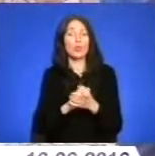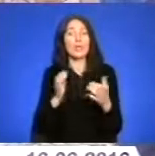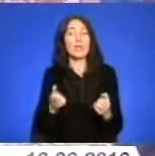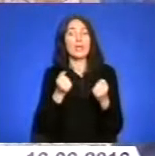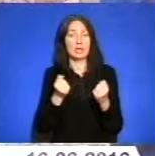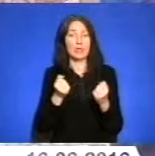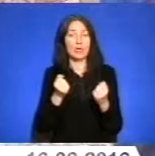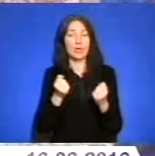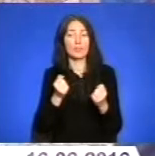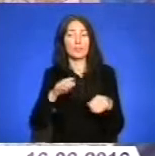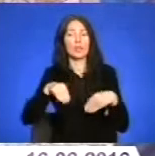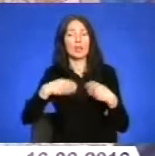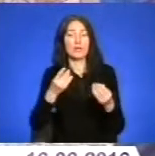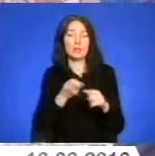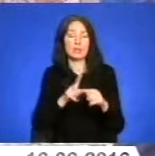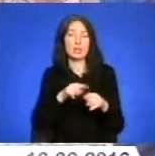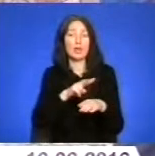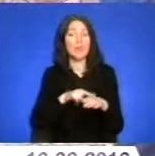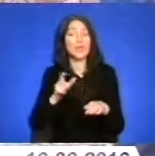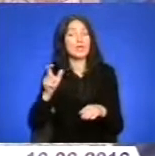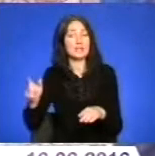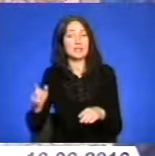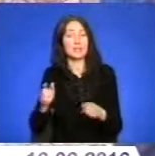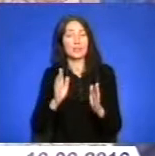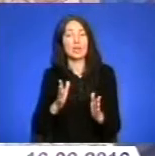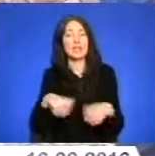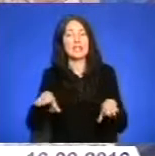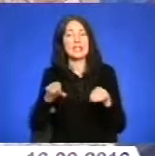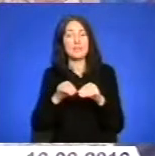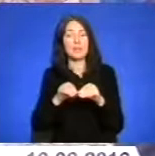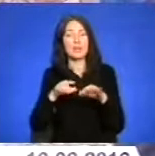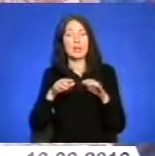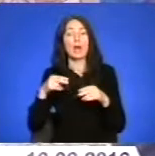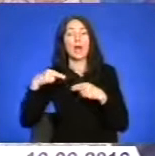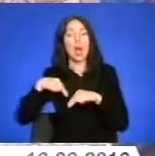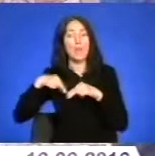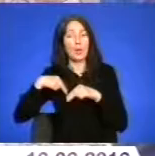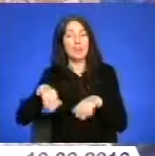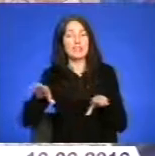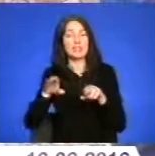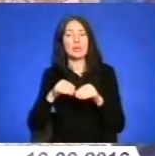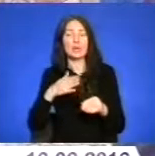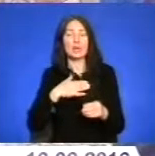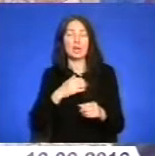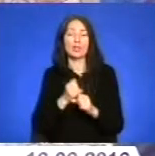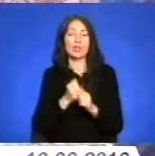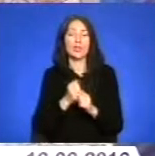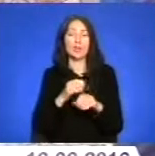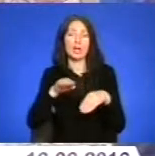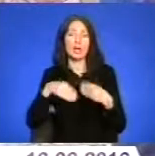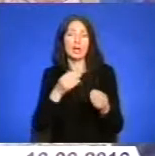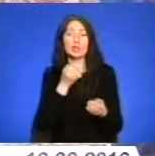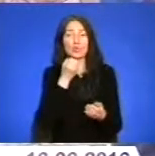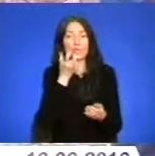підтримку надавати цим поліцейським. Тільки спільна праця, спільна наша робота надасть хороші